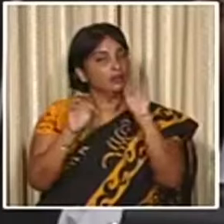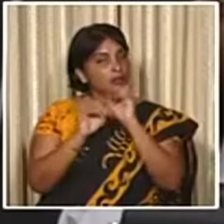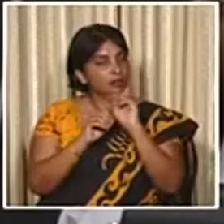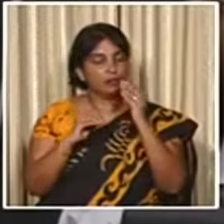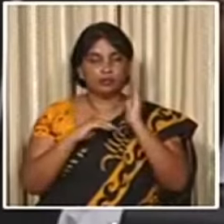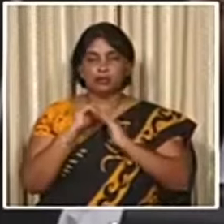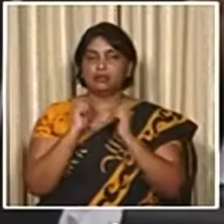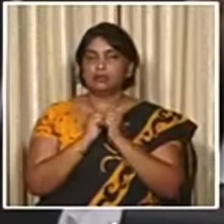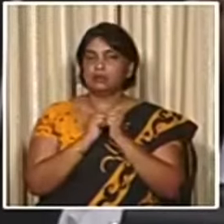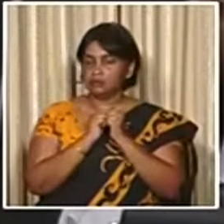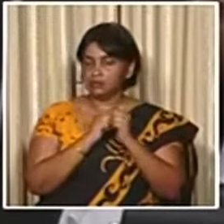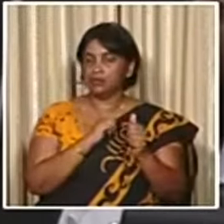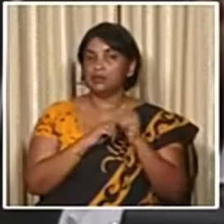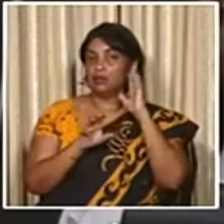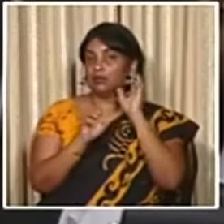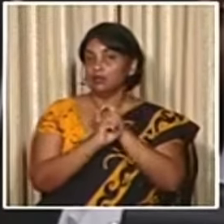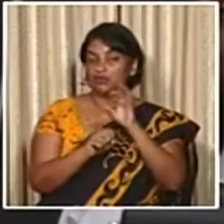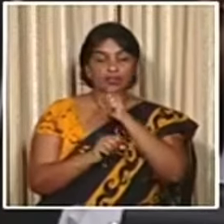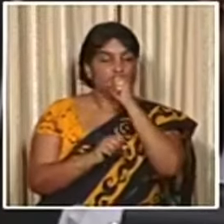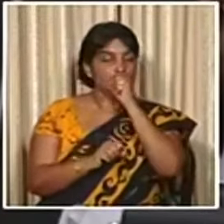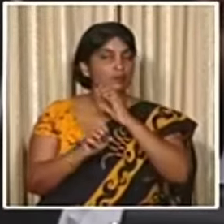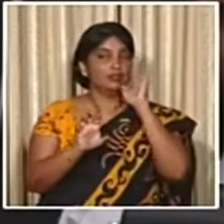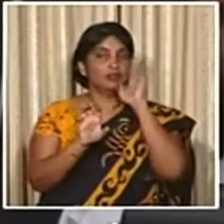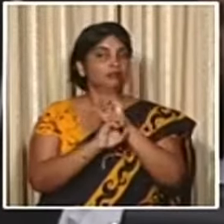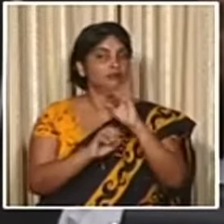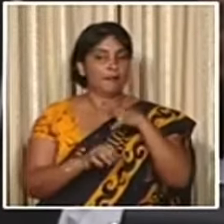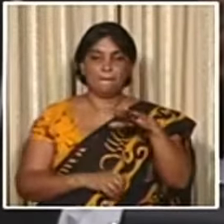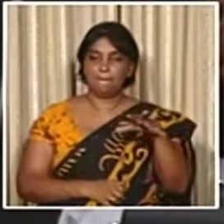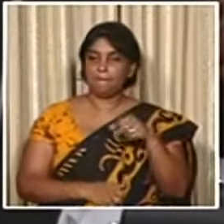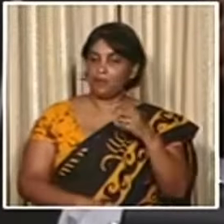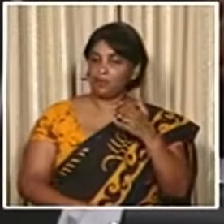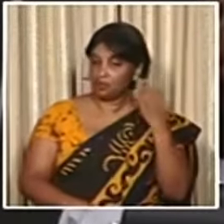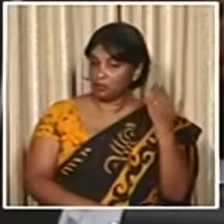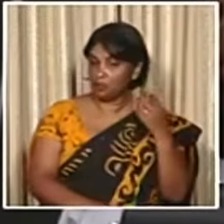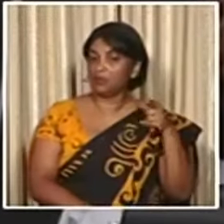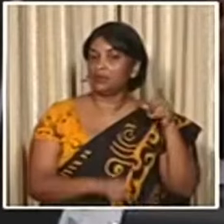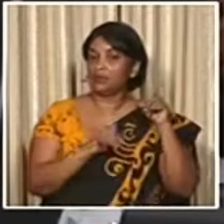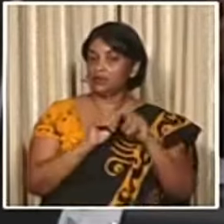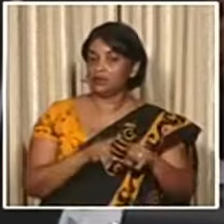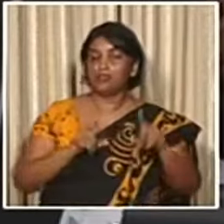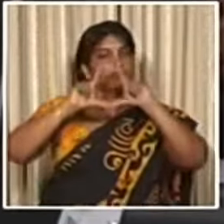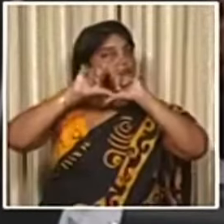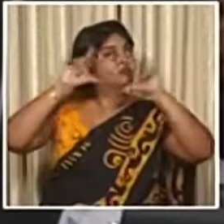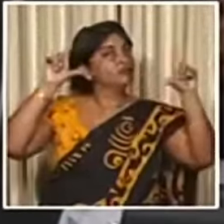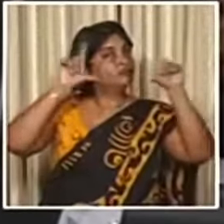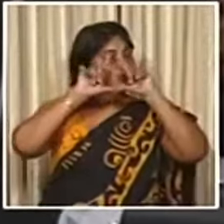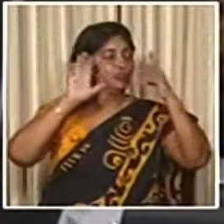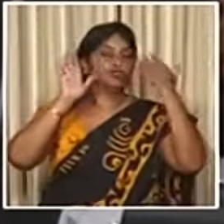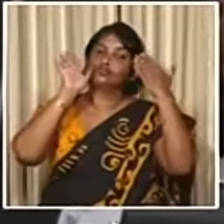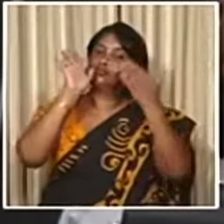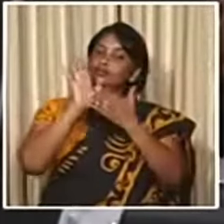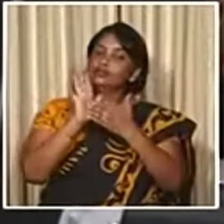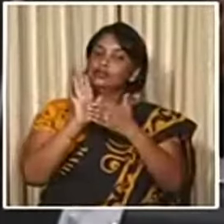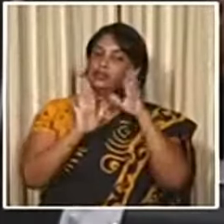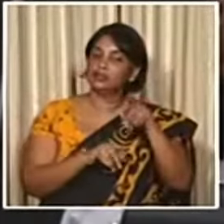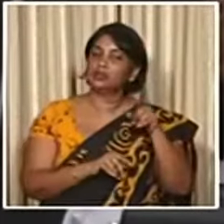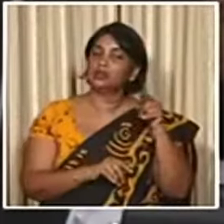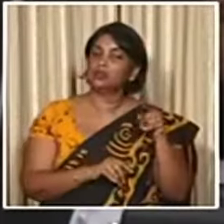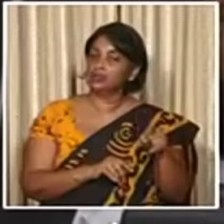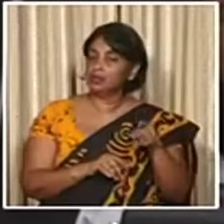කාර්ය සඳහා ශබ්ද විකාශන යන්ත්‍ර පාවිච්චි කරන්න පුළුවන්. ඒ වගේම බැනර් ප්‍රදර්ශනය කිරීම